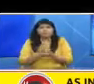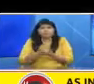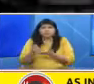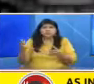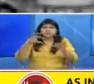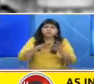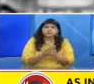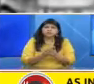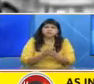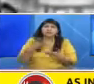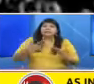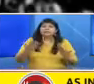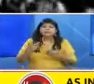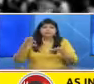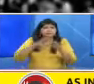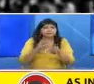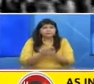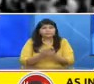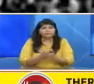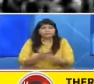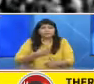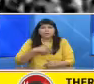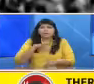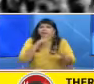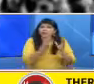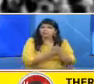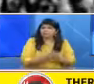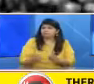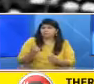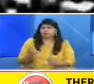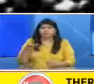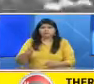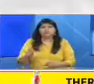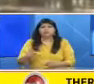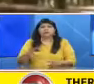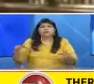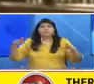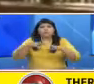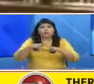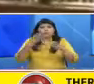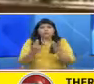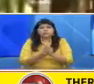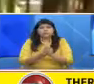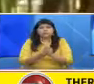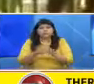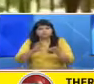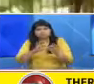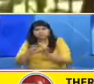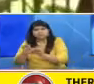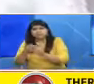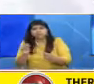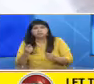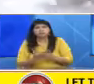मेरी तरफ से वैल्यू एडिशन क्या हो, और सामूहिकता की एक अपनी ताकत होती है। इस पूरे गांधी 150 के कार्यक्रमों